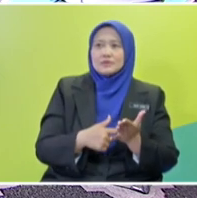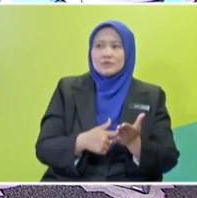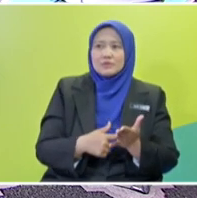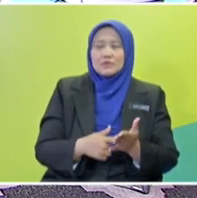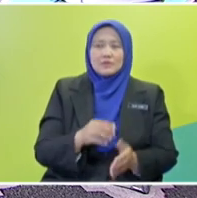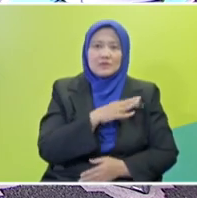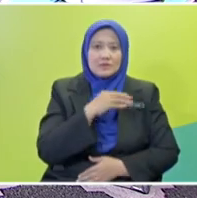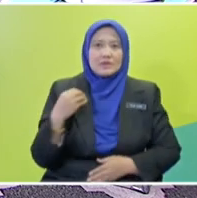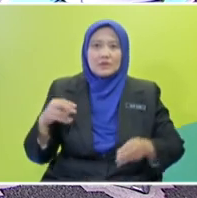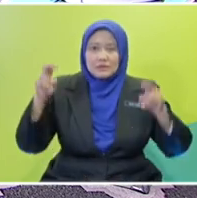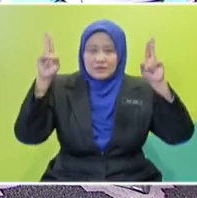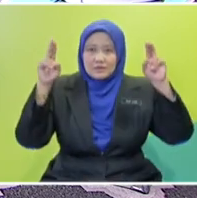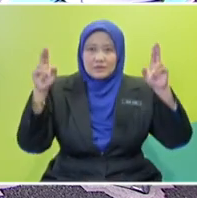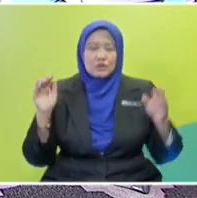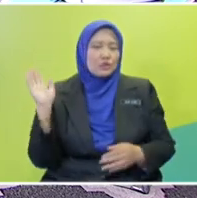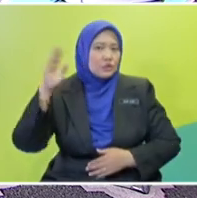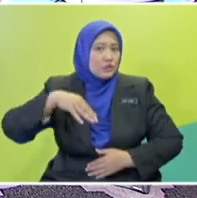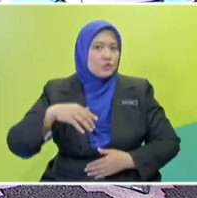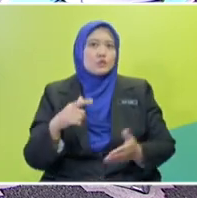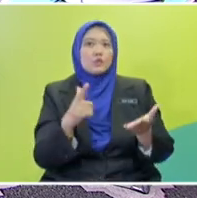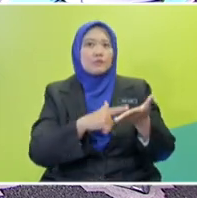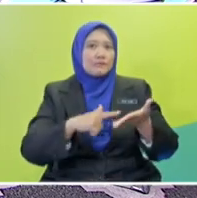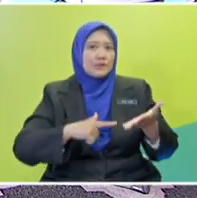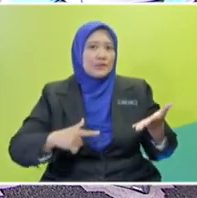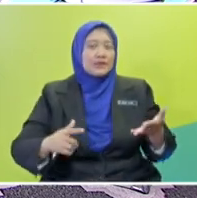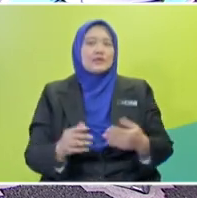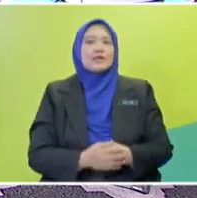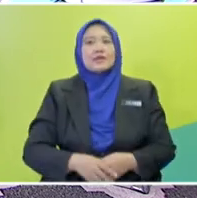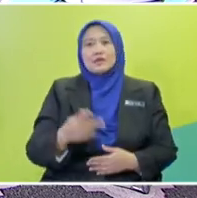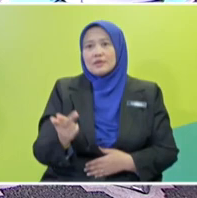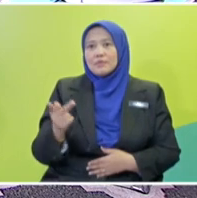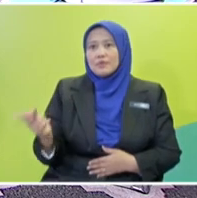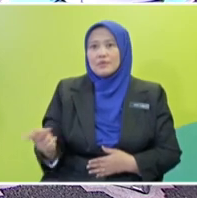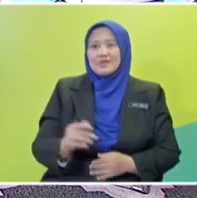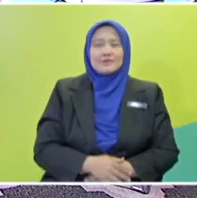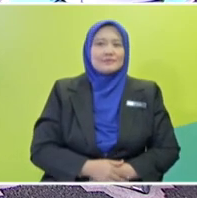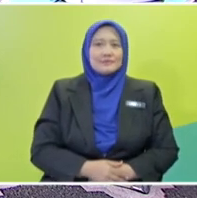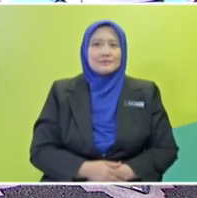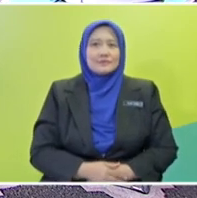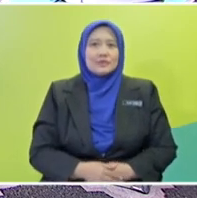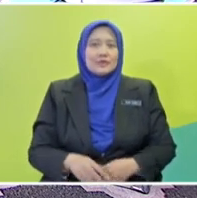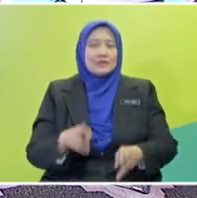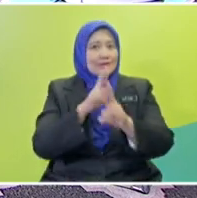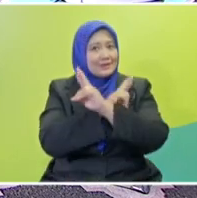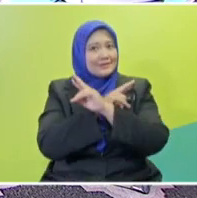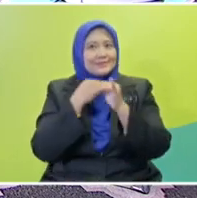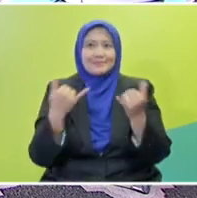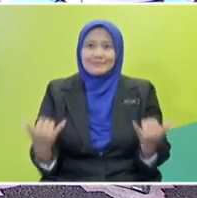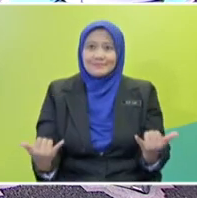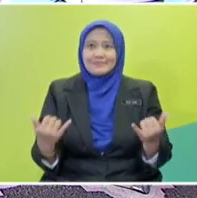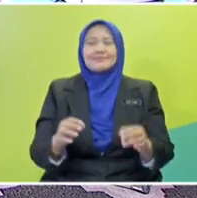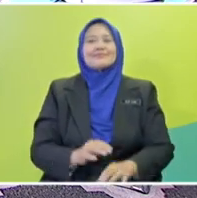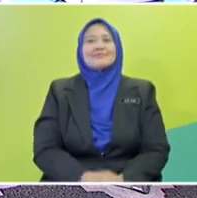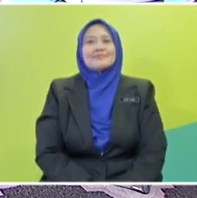juga pada hari ini tapi sebelum itu kita Perlihatkan sebentar ya raka-rekan dan kembali spasi